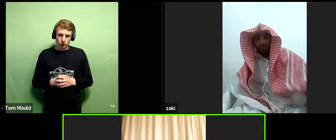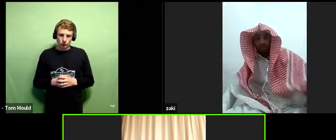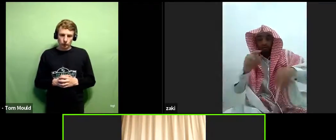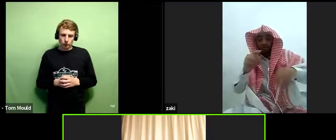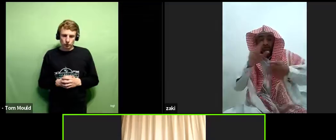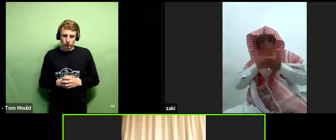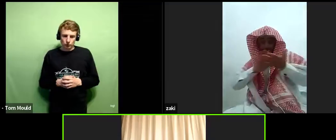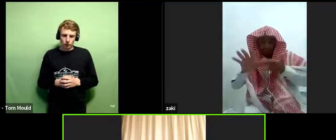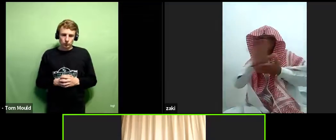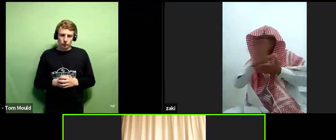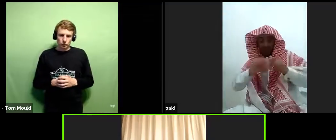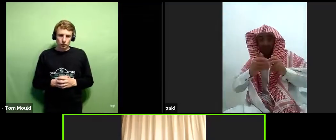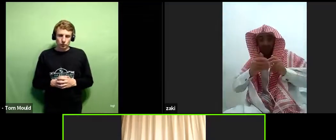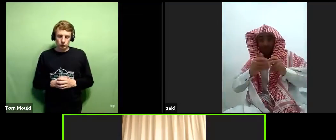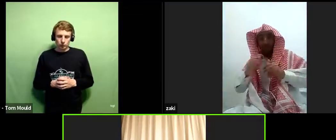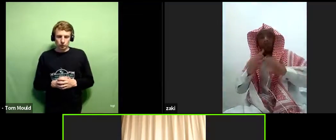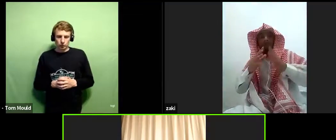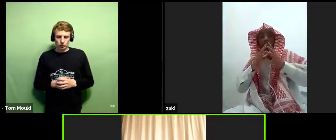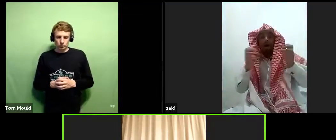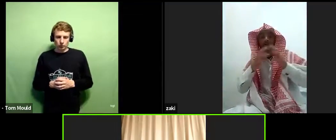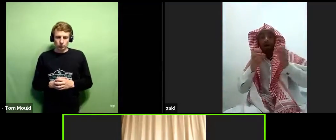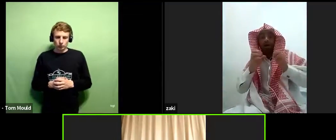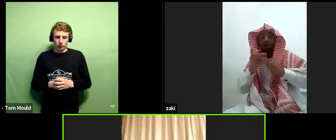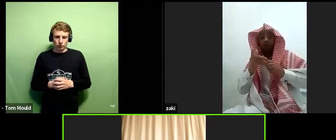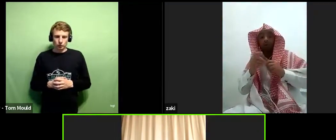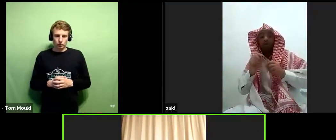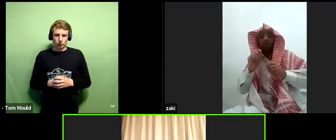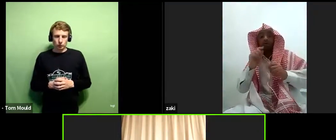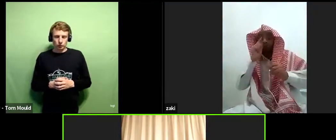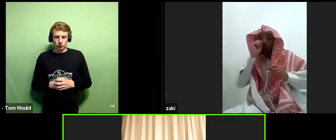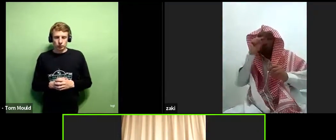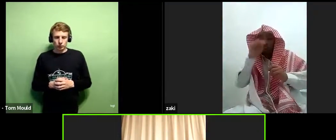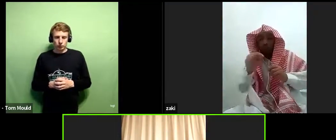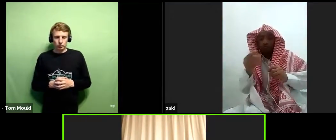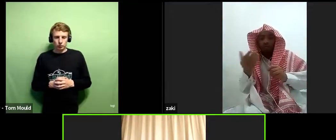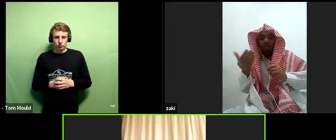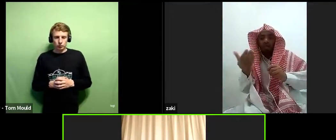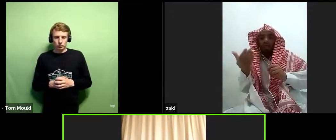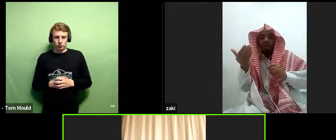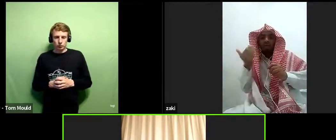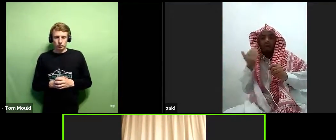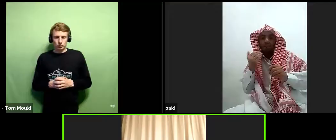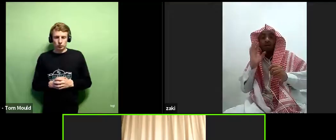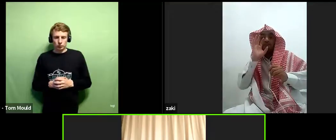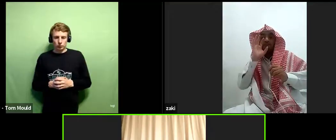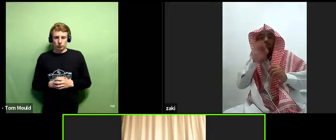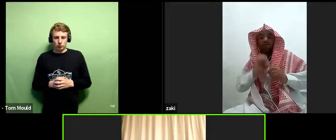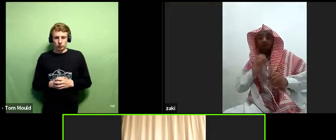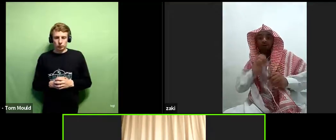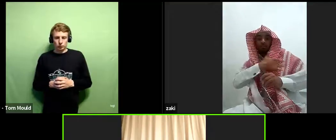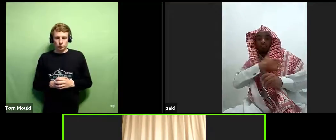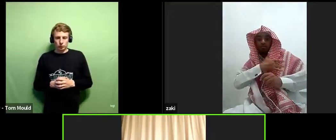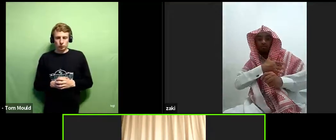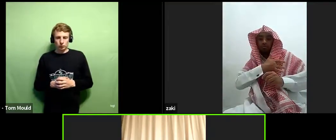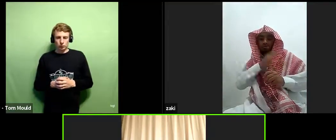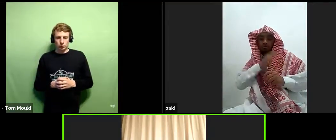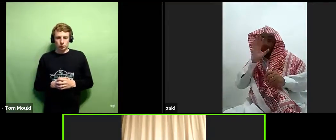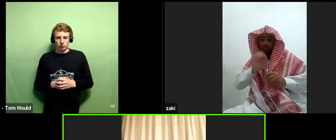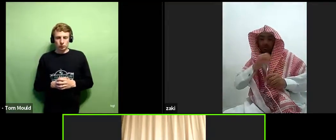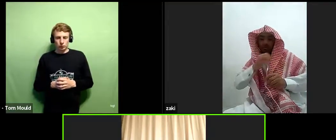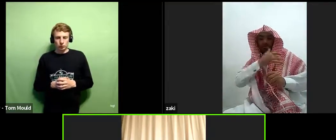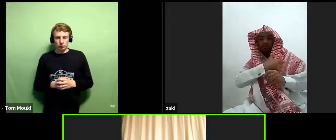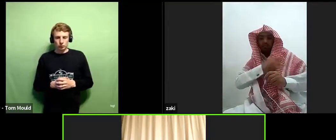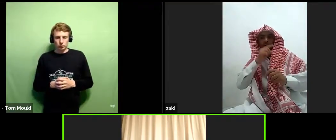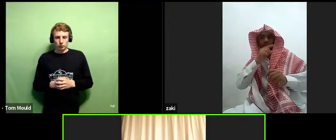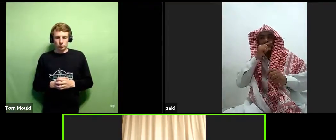لكن المعنى واحد وهو وجوب تبييت النية من الليل، وسنتكلم عن